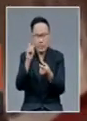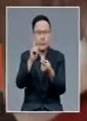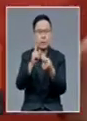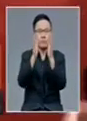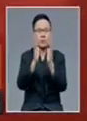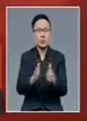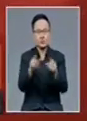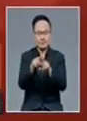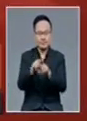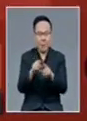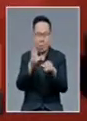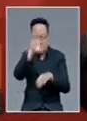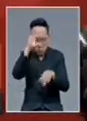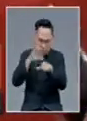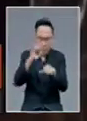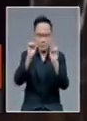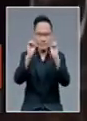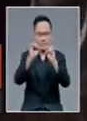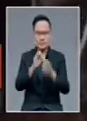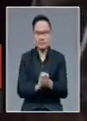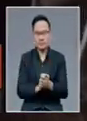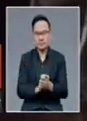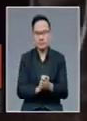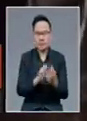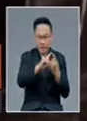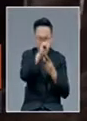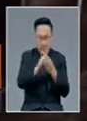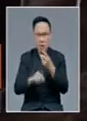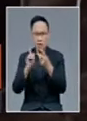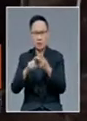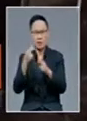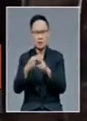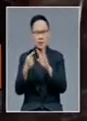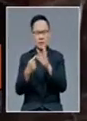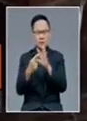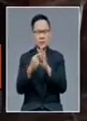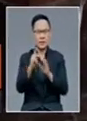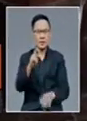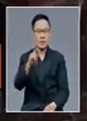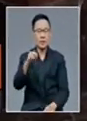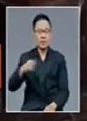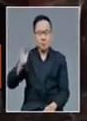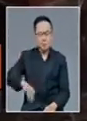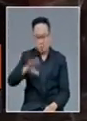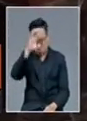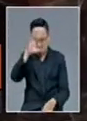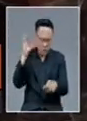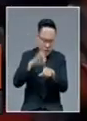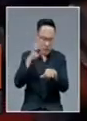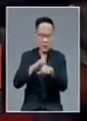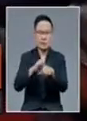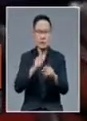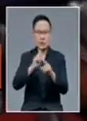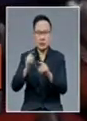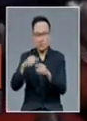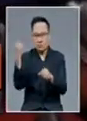กพันหนึ่งนะคะก็คือ Grand Basset Griffon Wendine ค่ะก็ถูกจัดอยู่ในกลุ่มของสุนัขล่าเนื้อเลยนะคะเพราะว่าพวกมันได้รับ